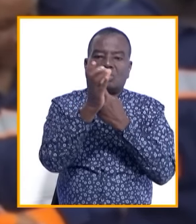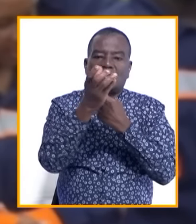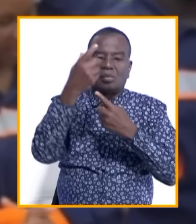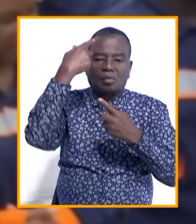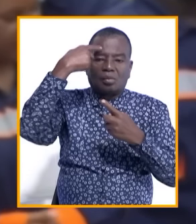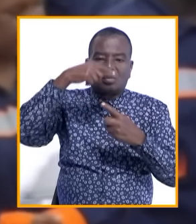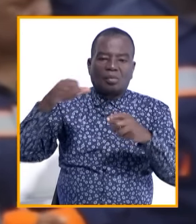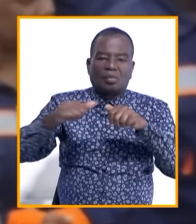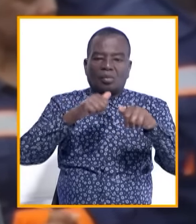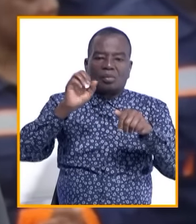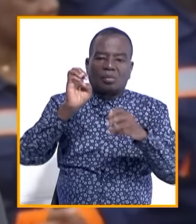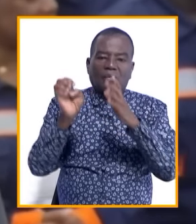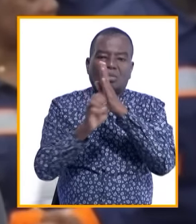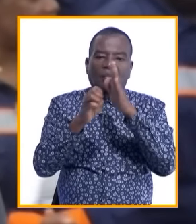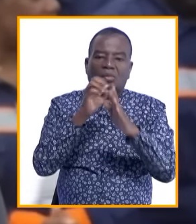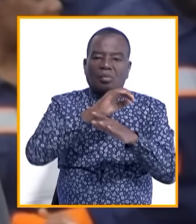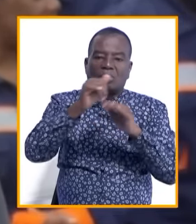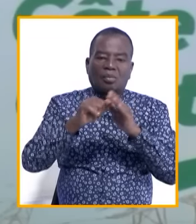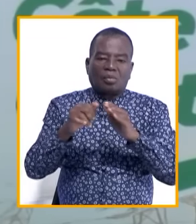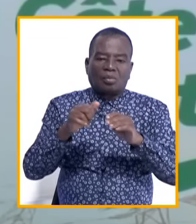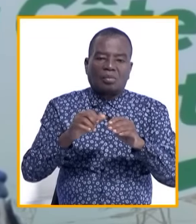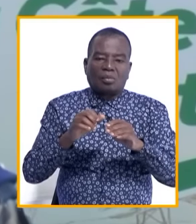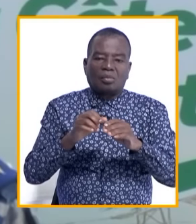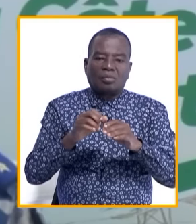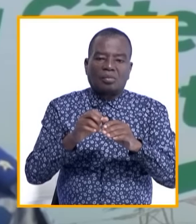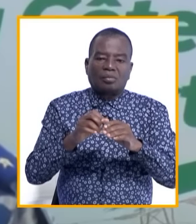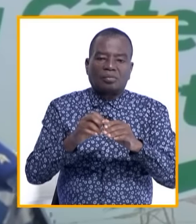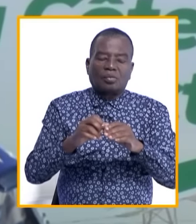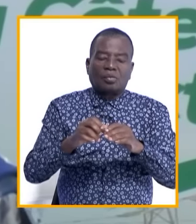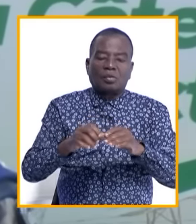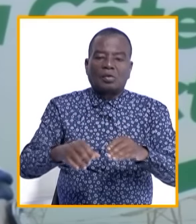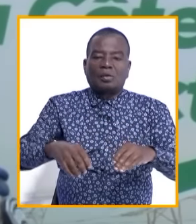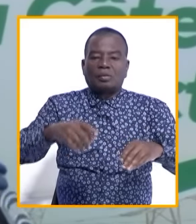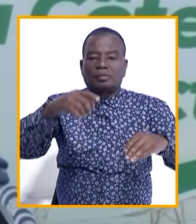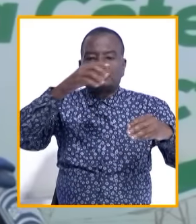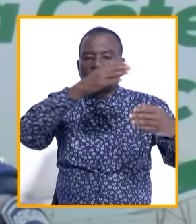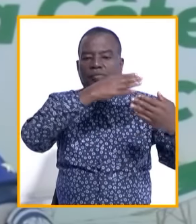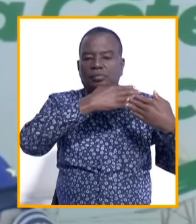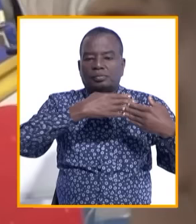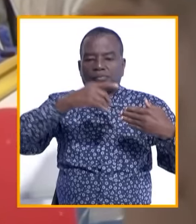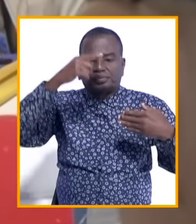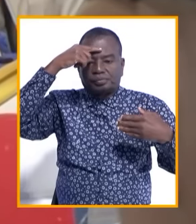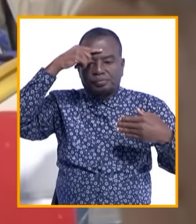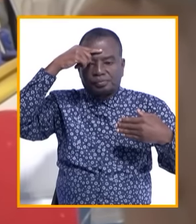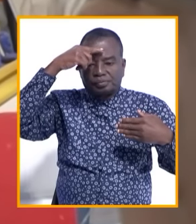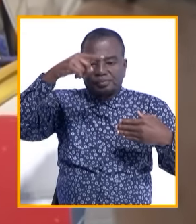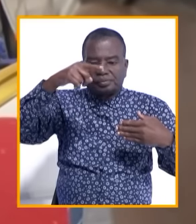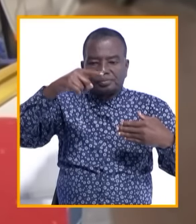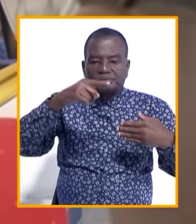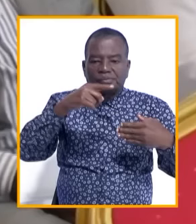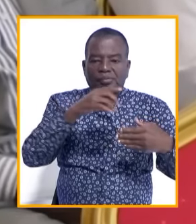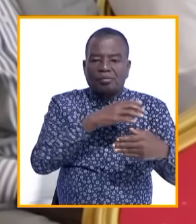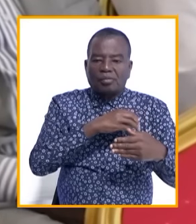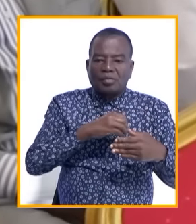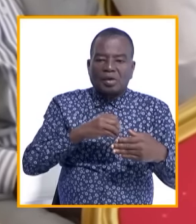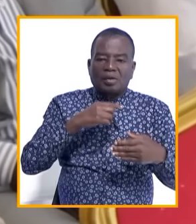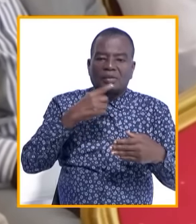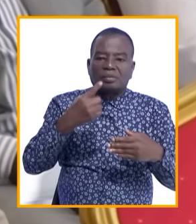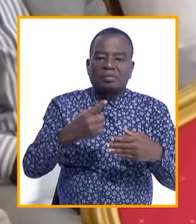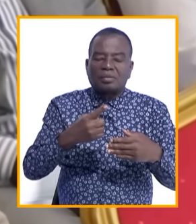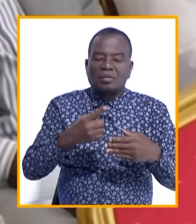pour l'activité économique et pour l'ensemble de nos concitoyens. Le commandant supérieur de la gendarmerie nationale, Apollo Alessandra Touré, rassure